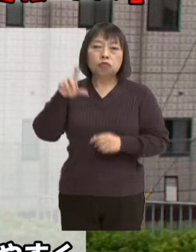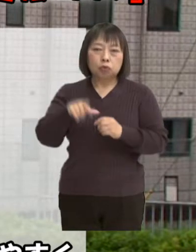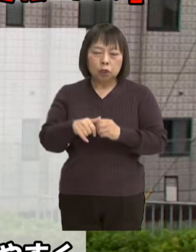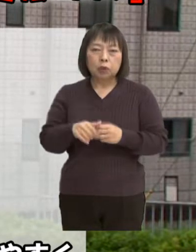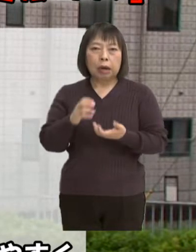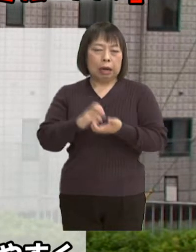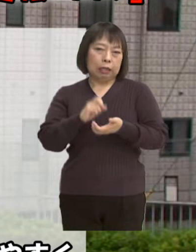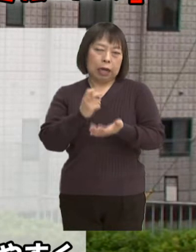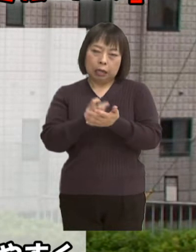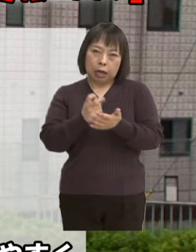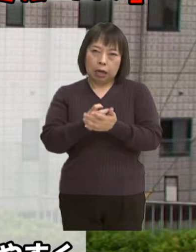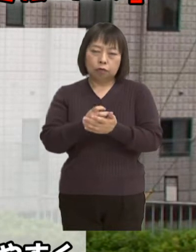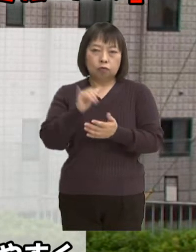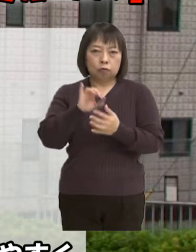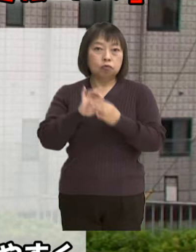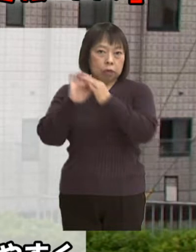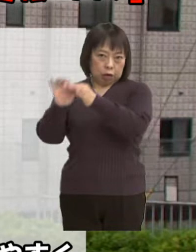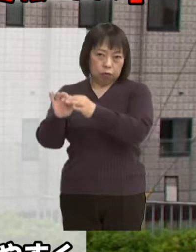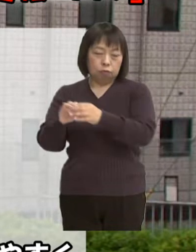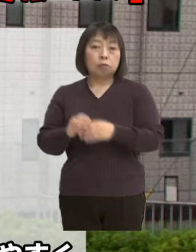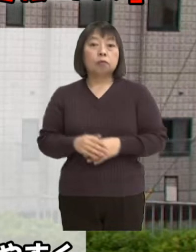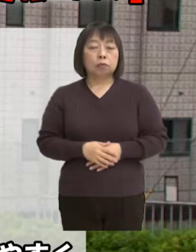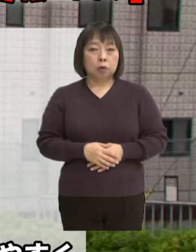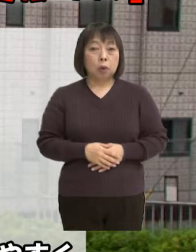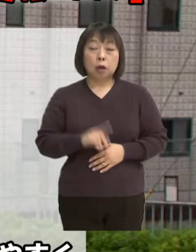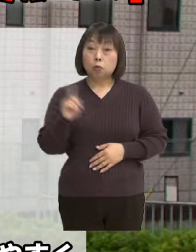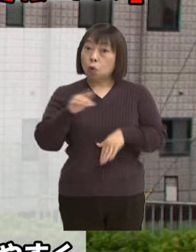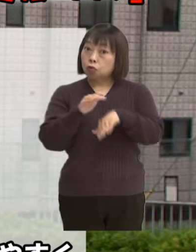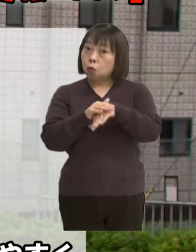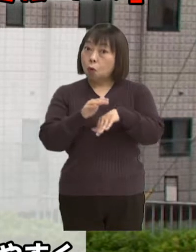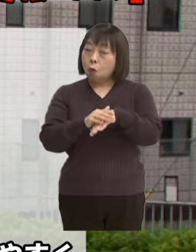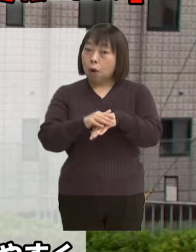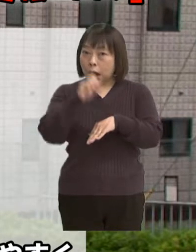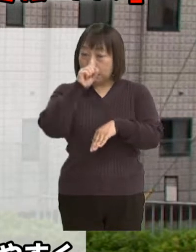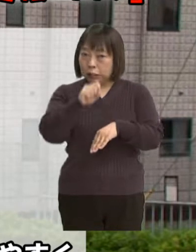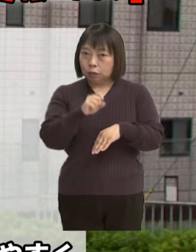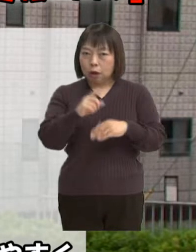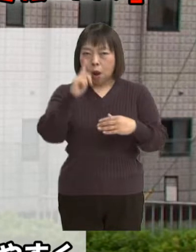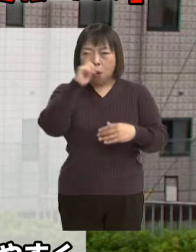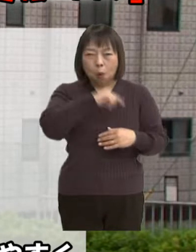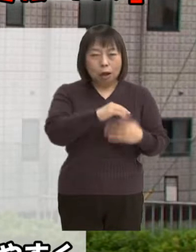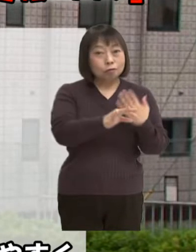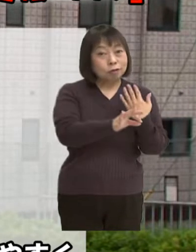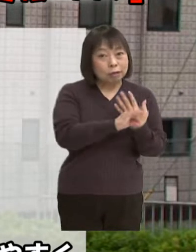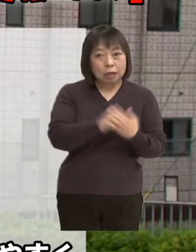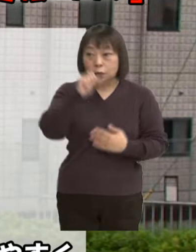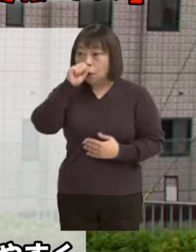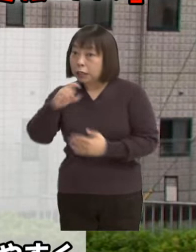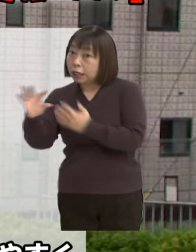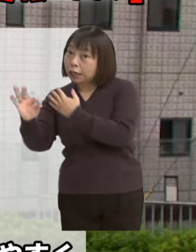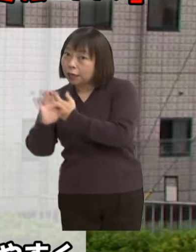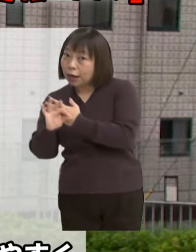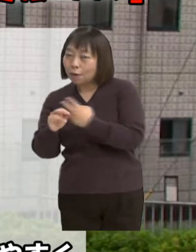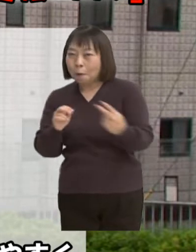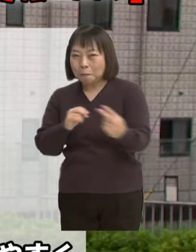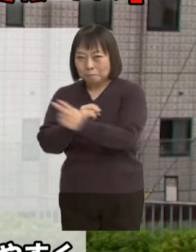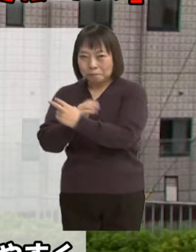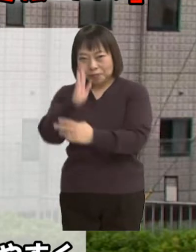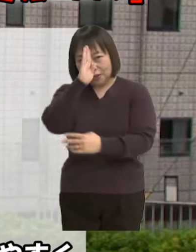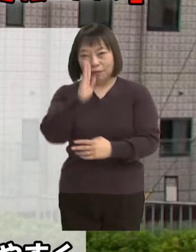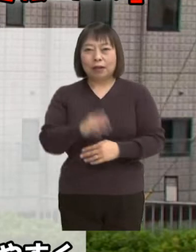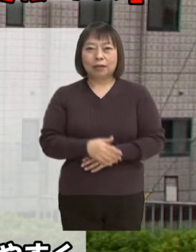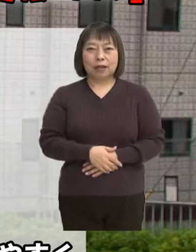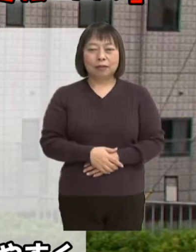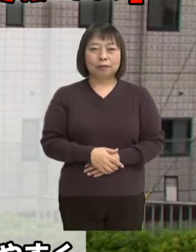える。ではどのような通報がいいのでしょうか。悪い例といい例をそれぞれ見てみましょう。